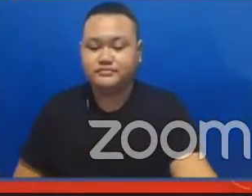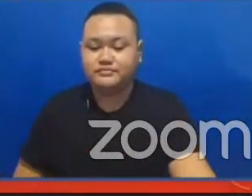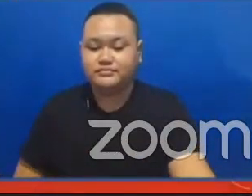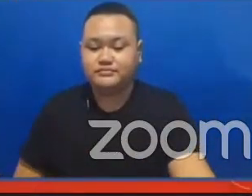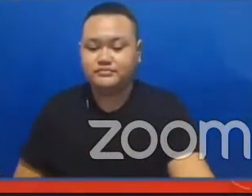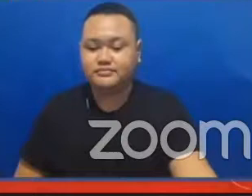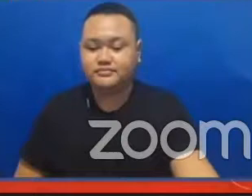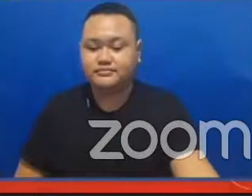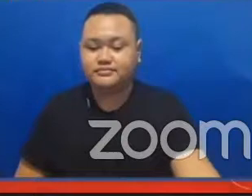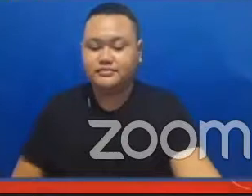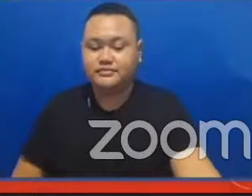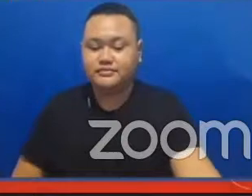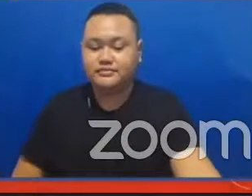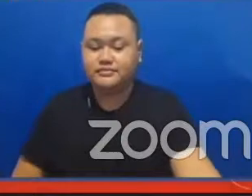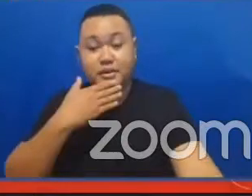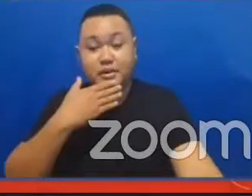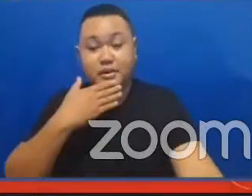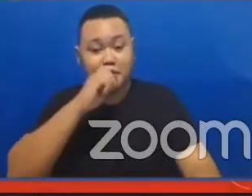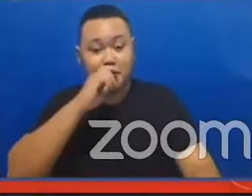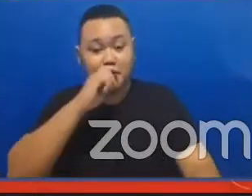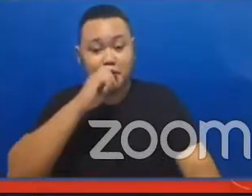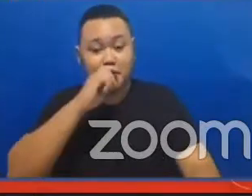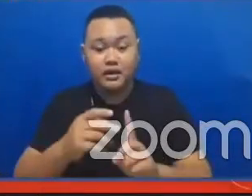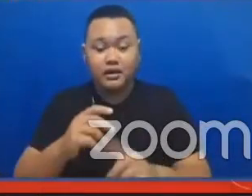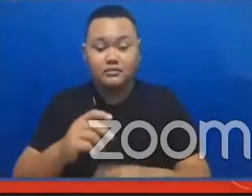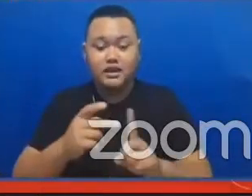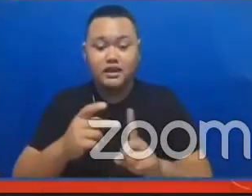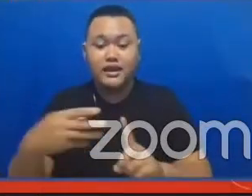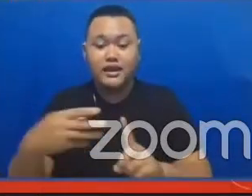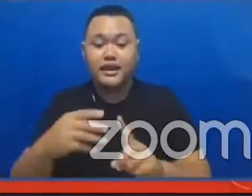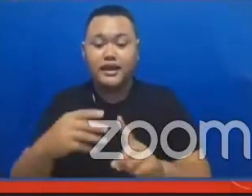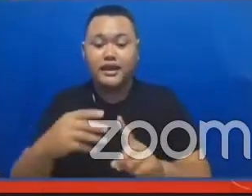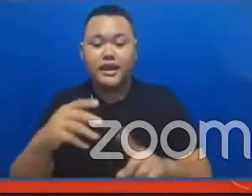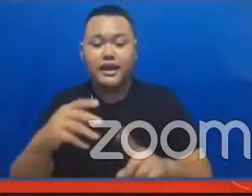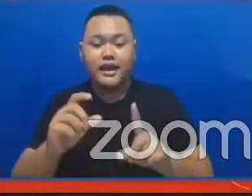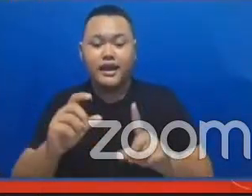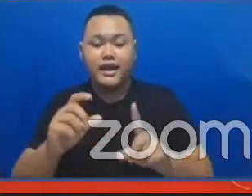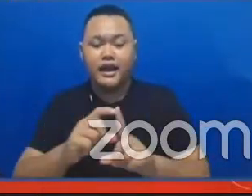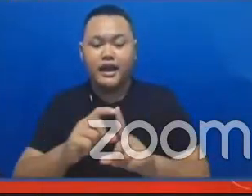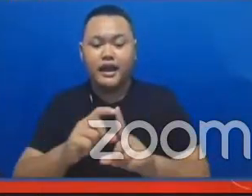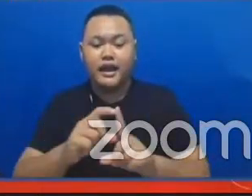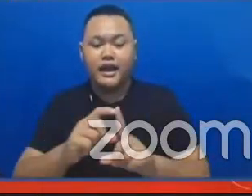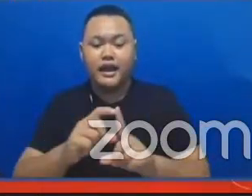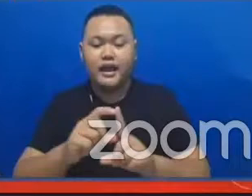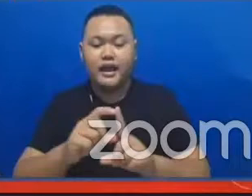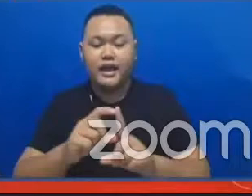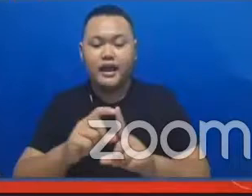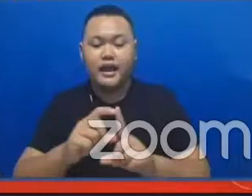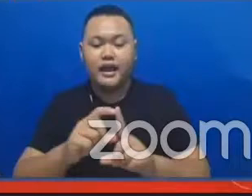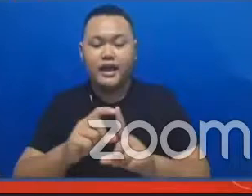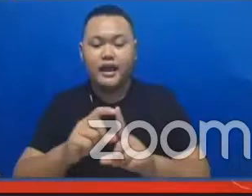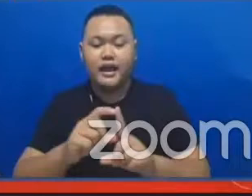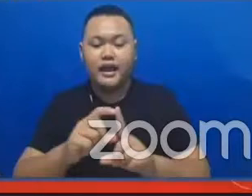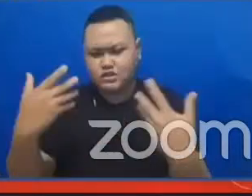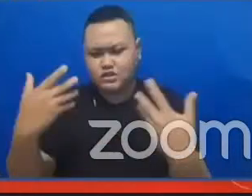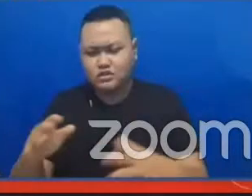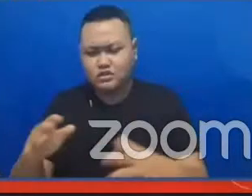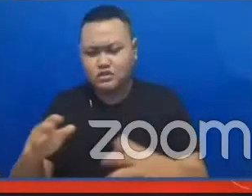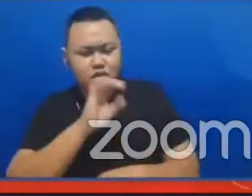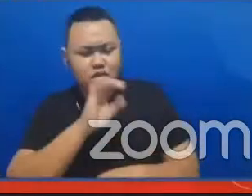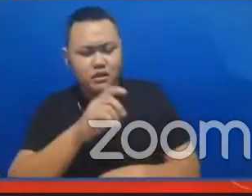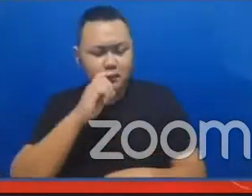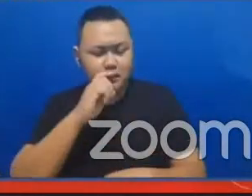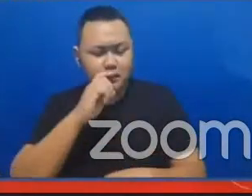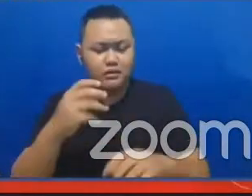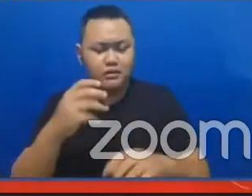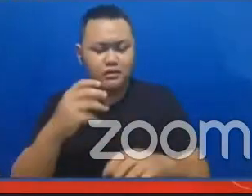Pak Dr. Herdin. Sangat jelas sekali Bapak Ibu paparan yang disampaikan oleh beliau. Dan kita jadi